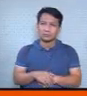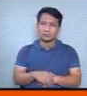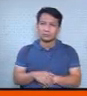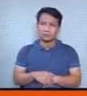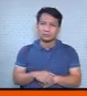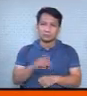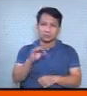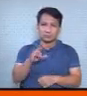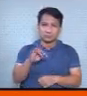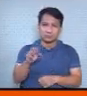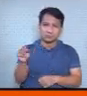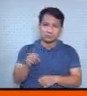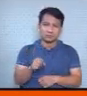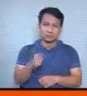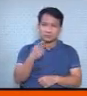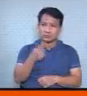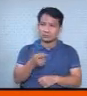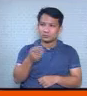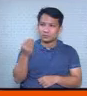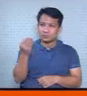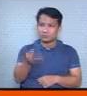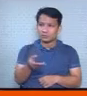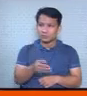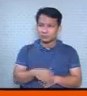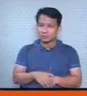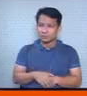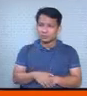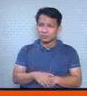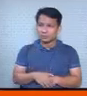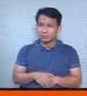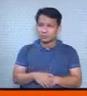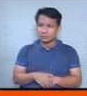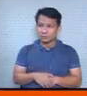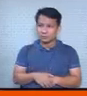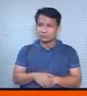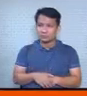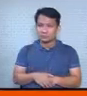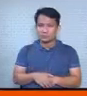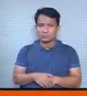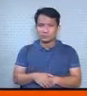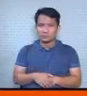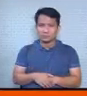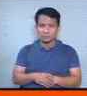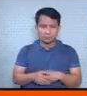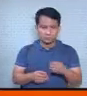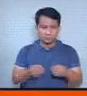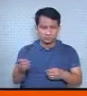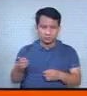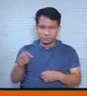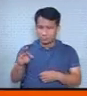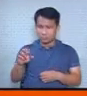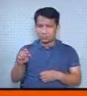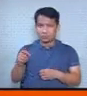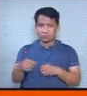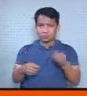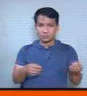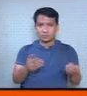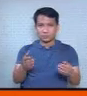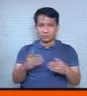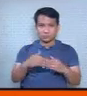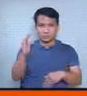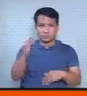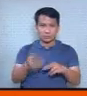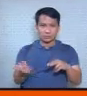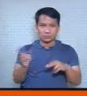nila. Now, yung kumisan, hindi ko na alam kung anong inaabot nila nung foreman, minsan above minimum siguro,